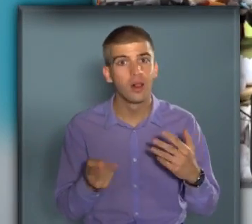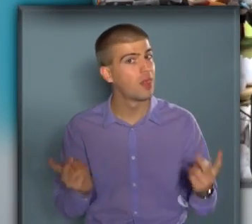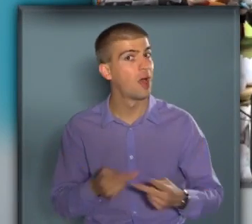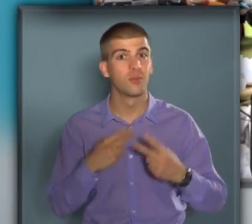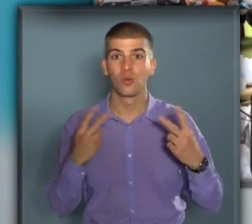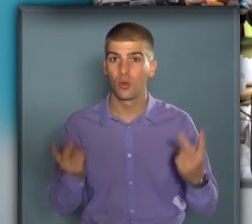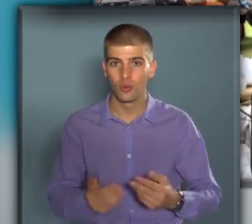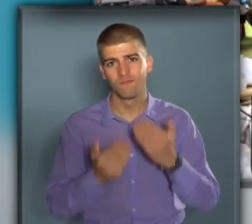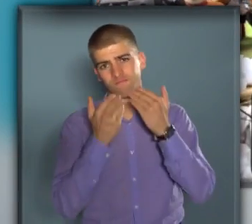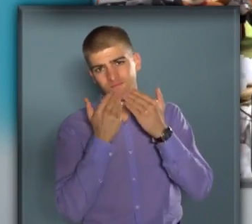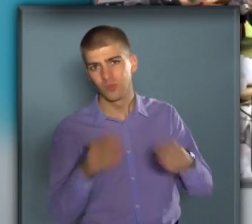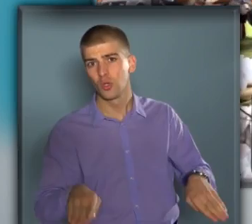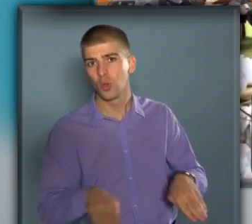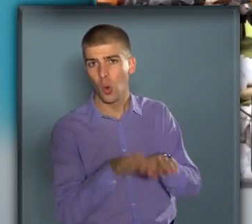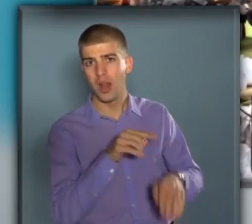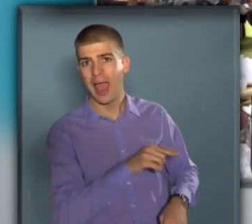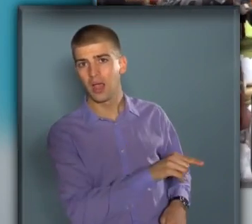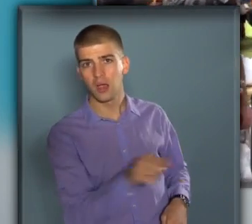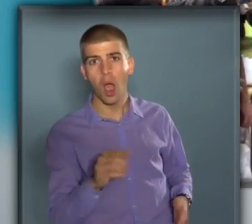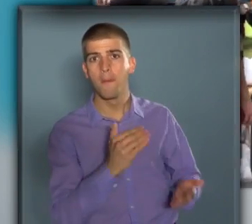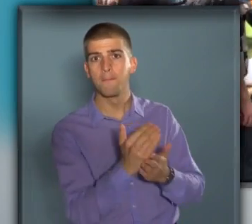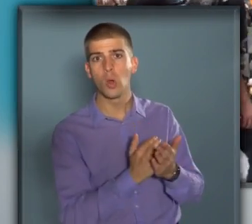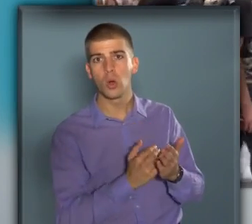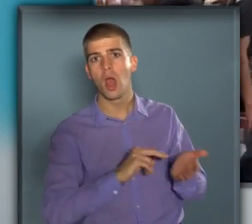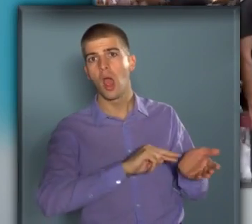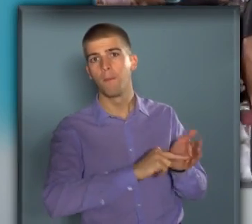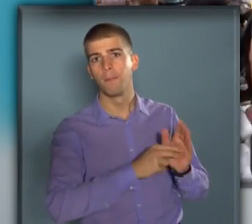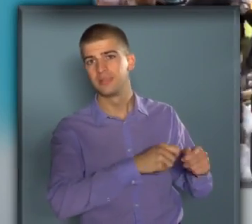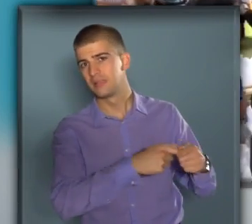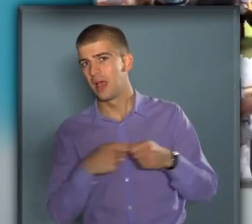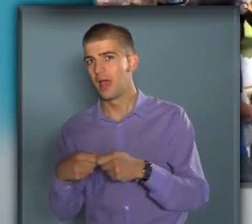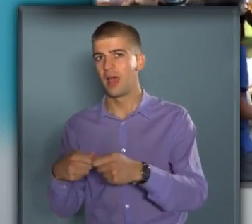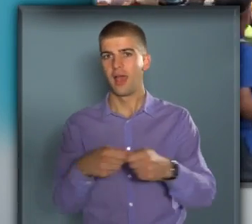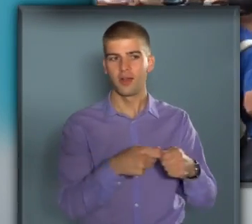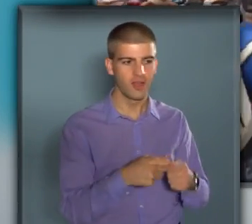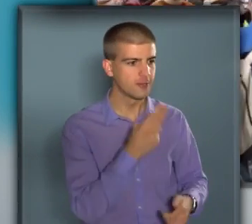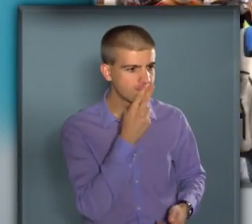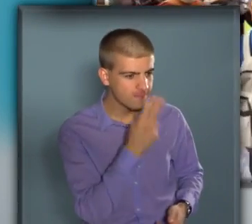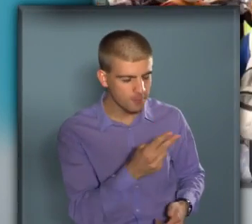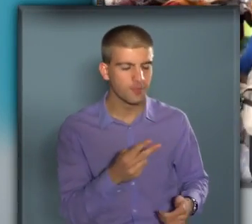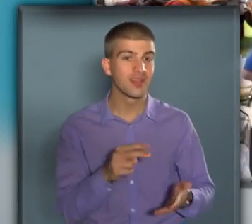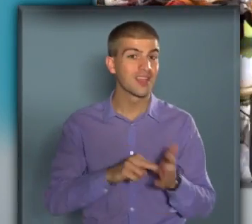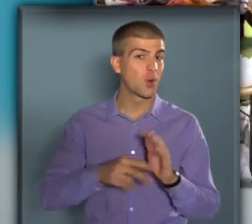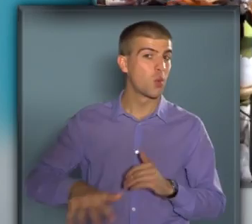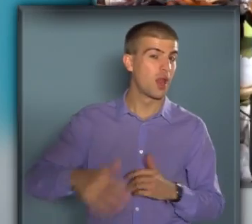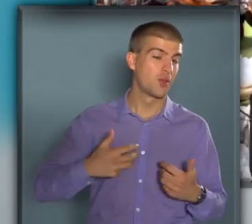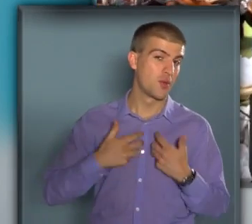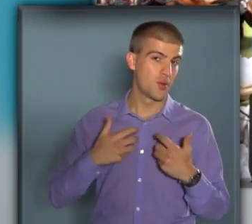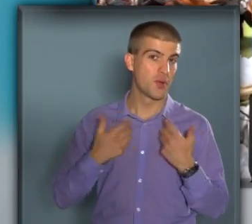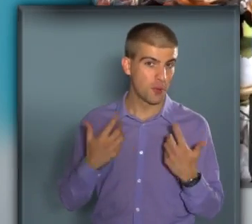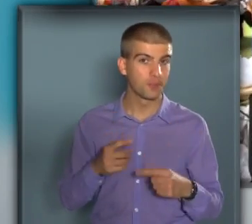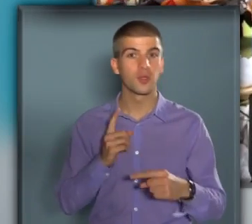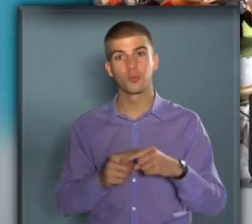nem könnyű feladat. És ezért vagyok hálás a kollégáimnak, hogy egy olyan programot szerveztek, ami látjuk, hogy öröme van a